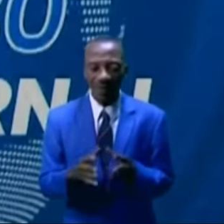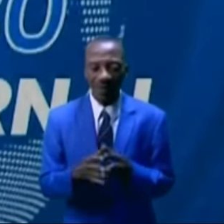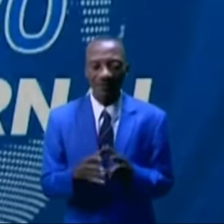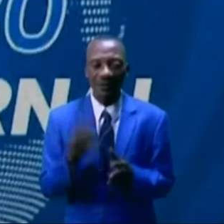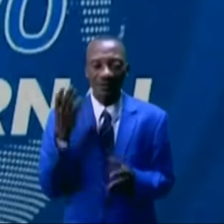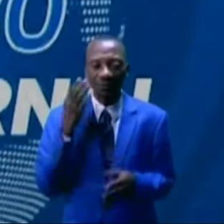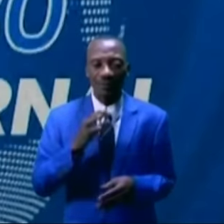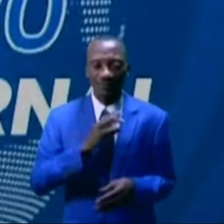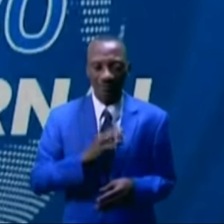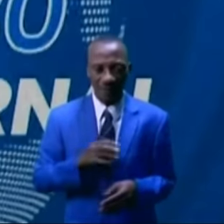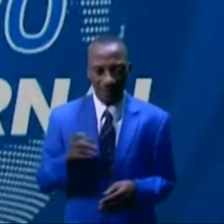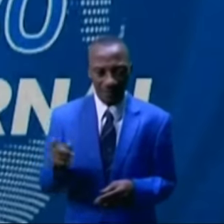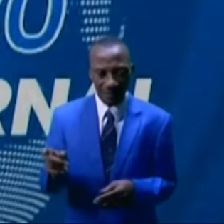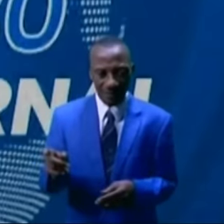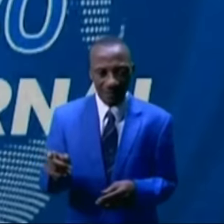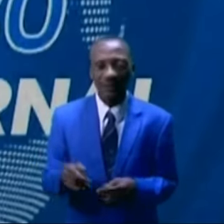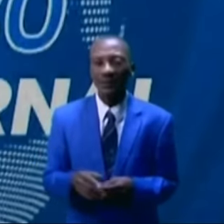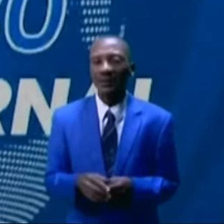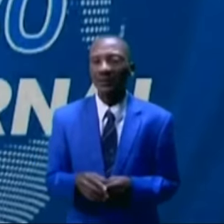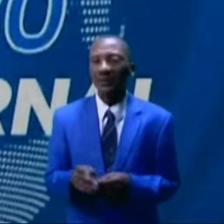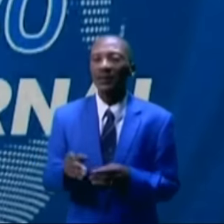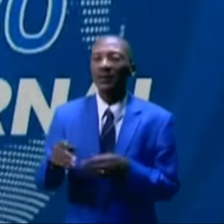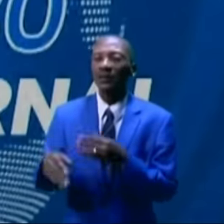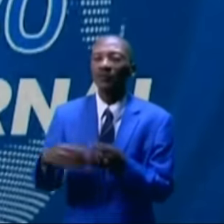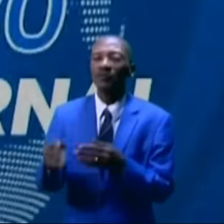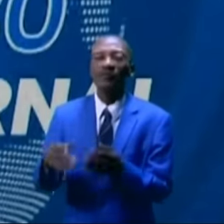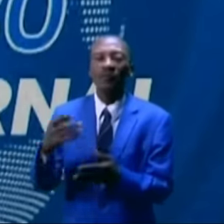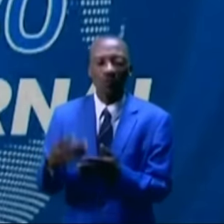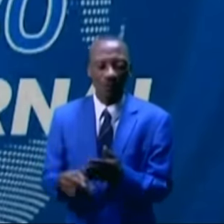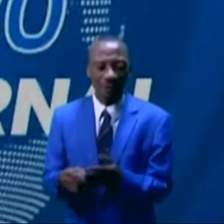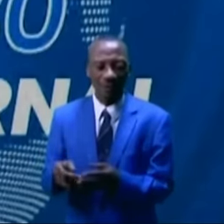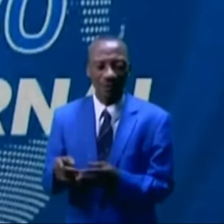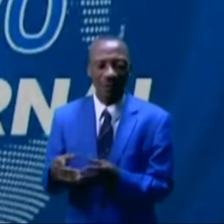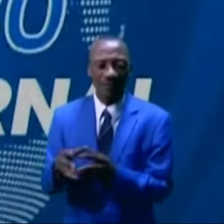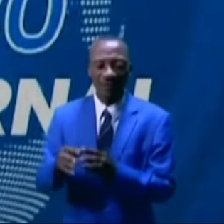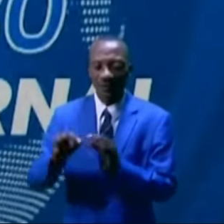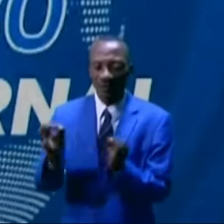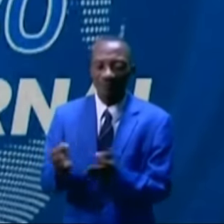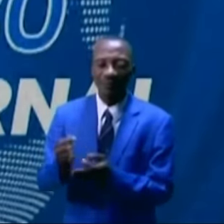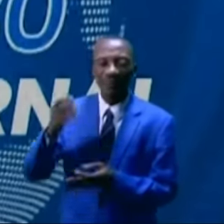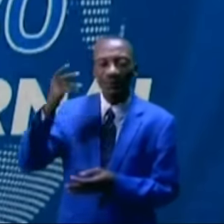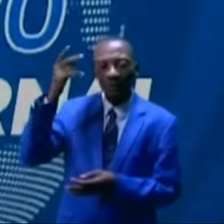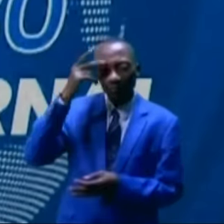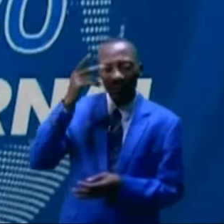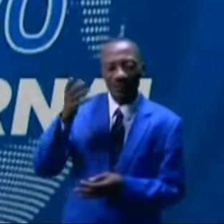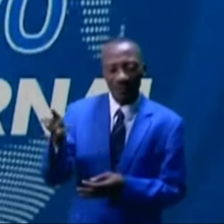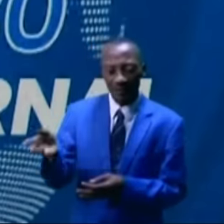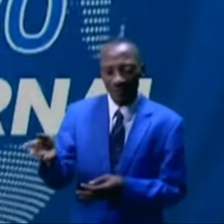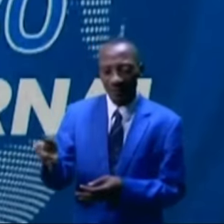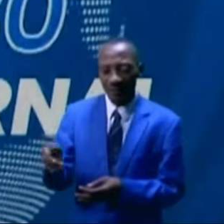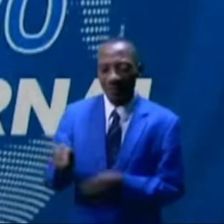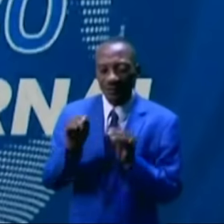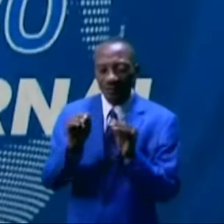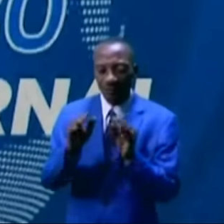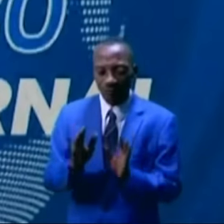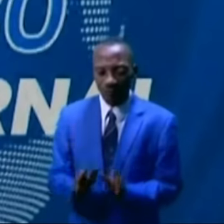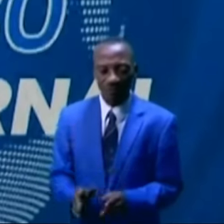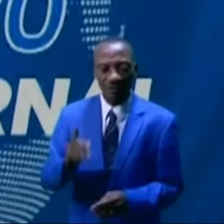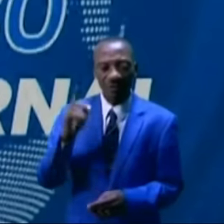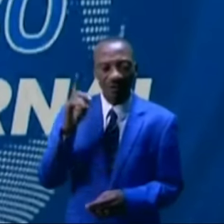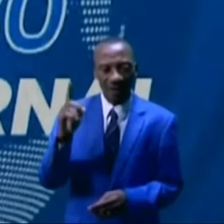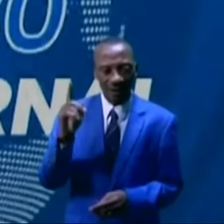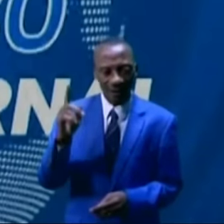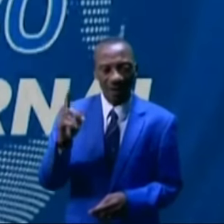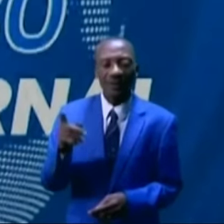ont été rapportées par le secrétaire permanent de la famille politique du chef de l'État, le professeur André Mbata, à la conférence des présidents